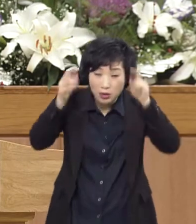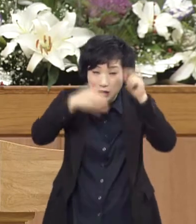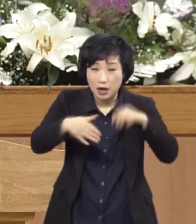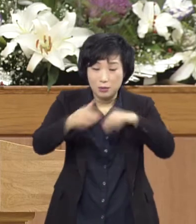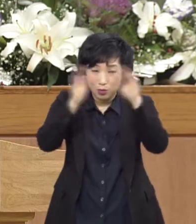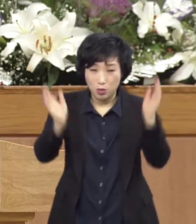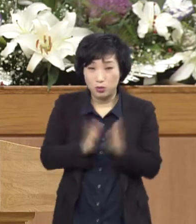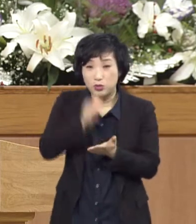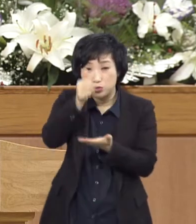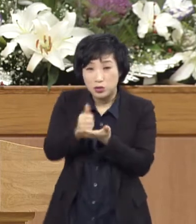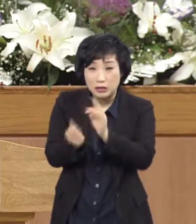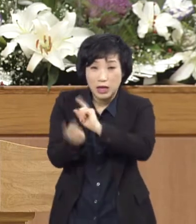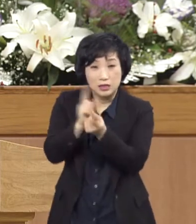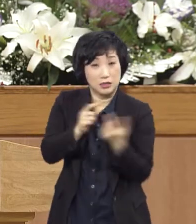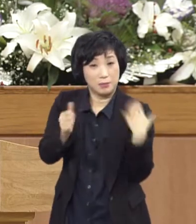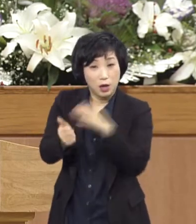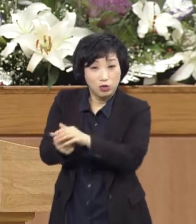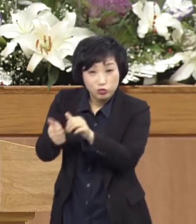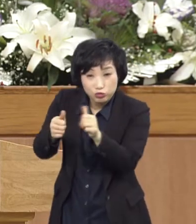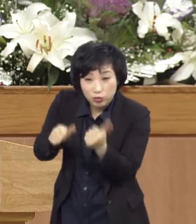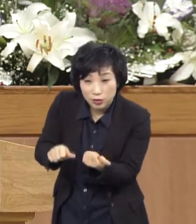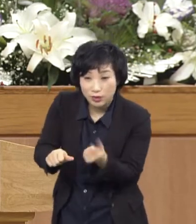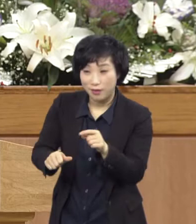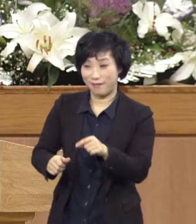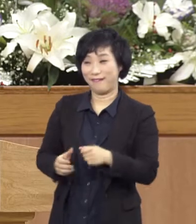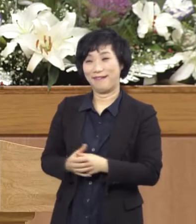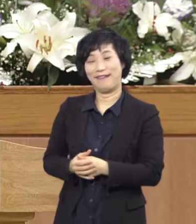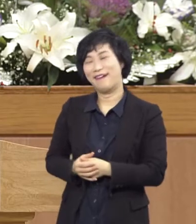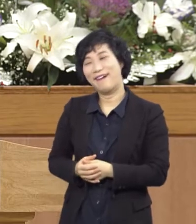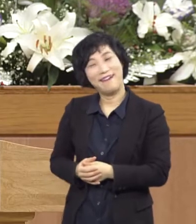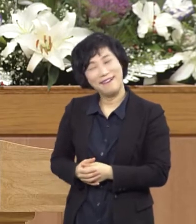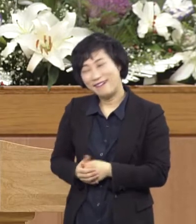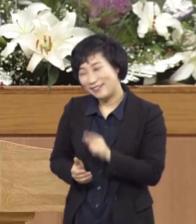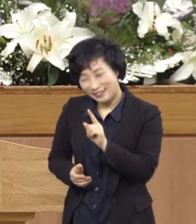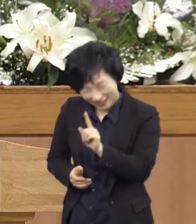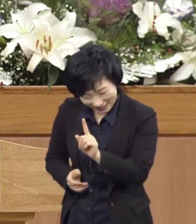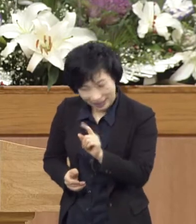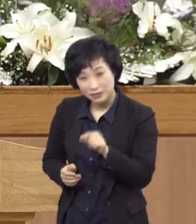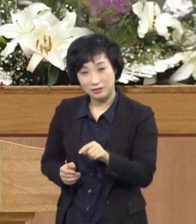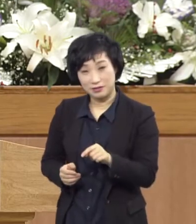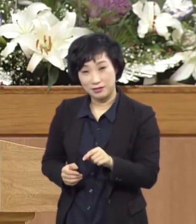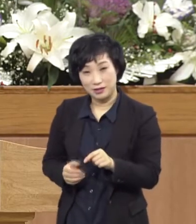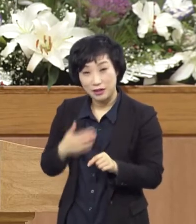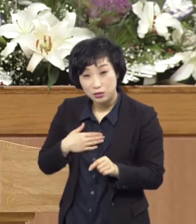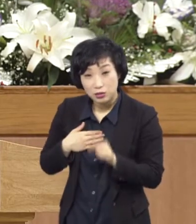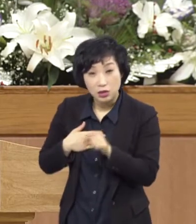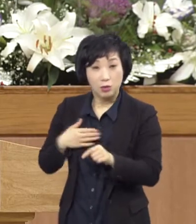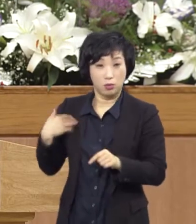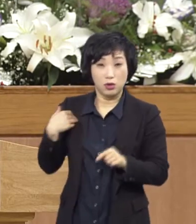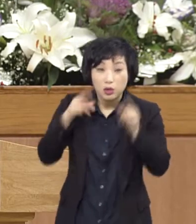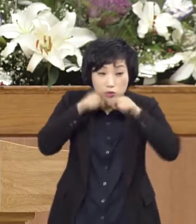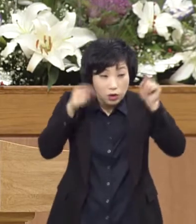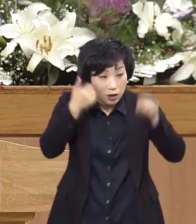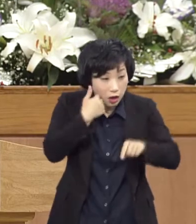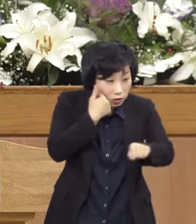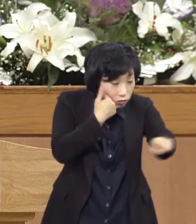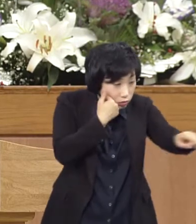죄를 담당하고 죽었다는 이 사실, 요것 하나 몰라서 지옥 가는 모습을 바라볼